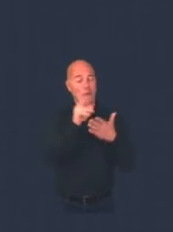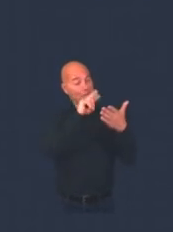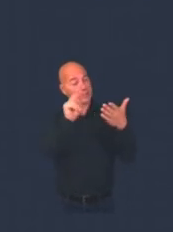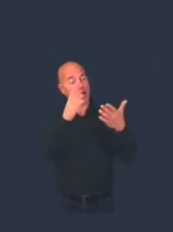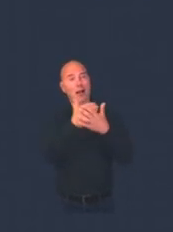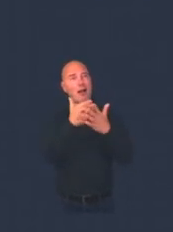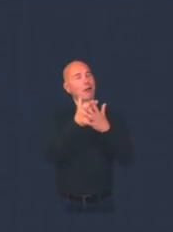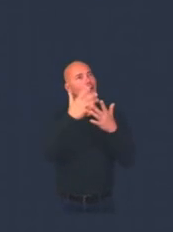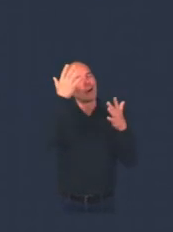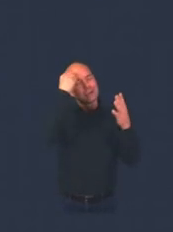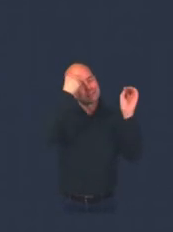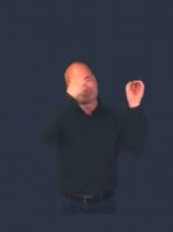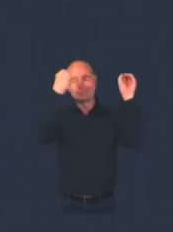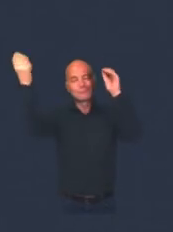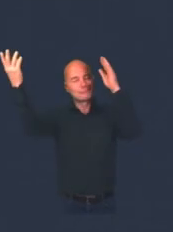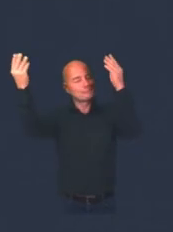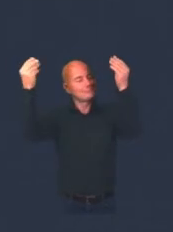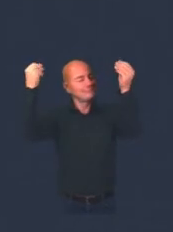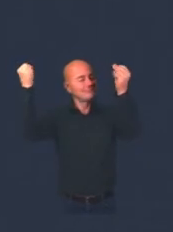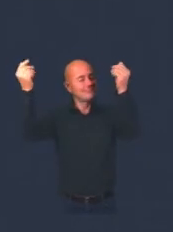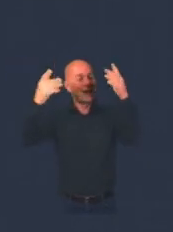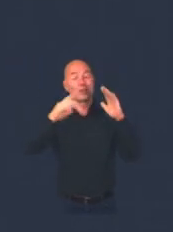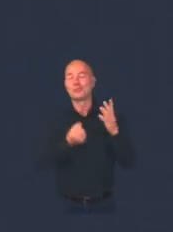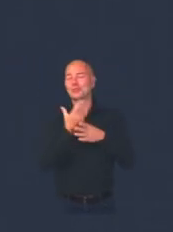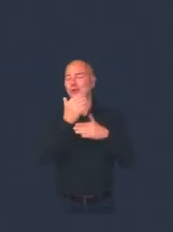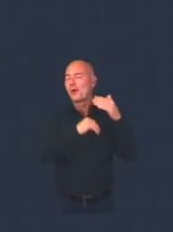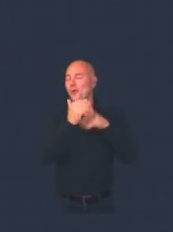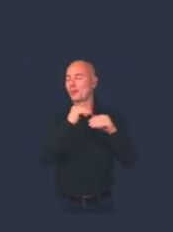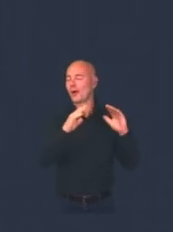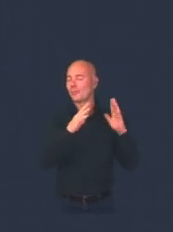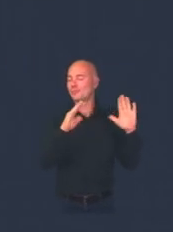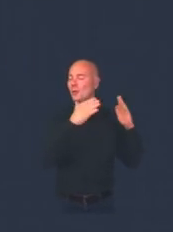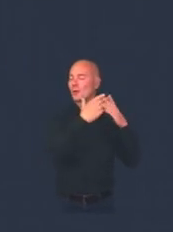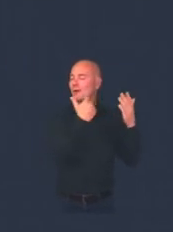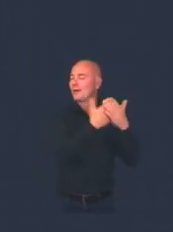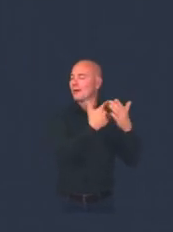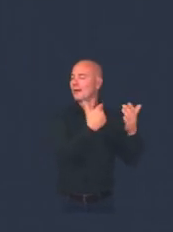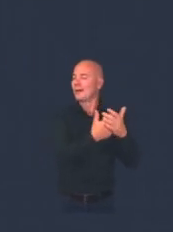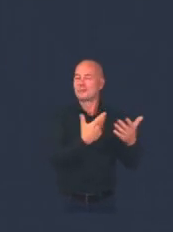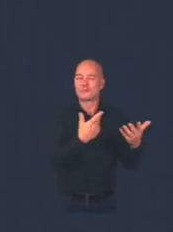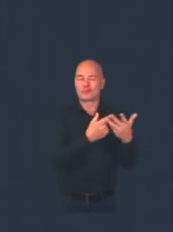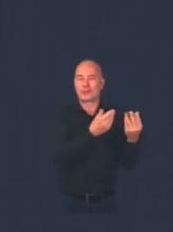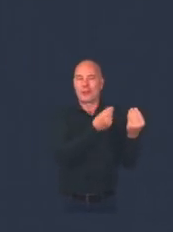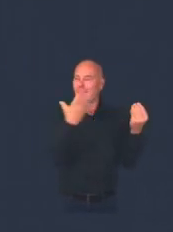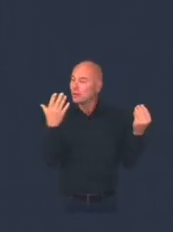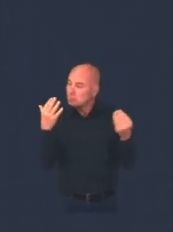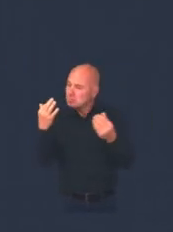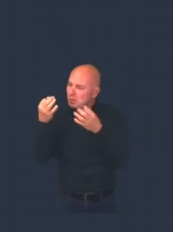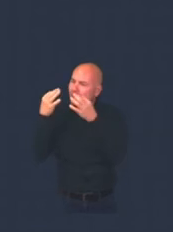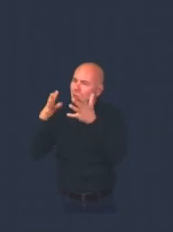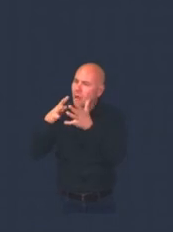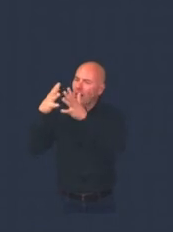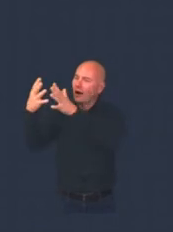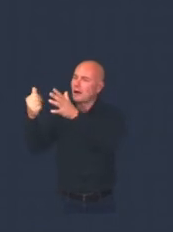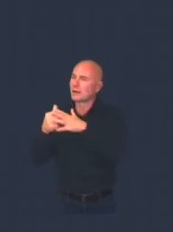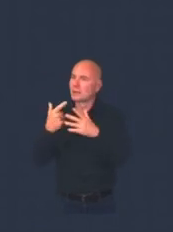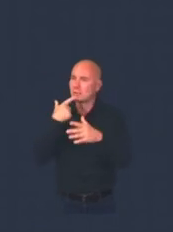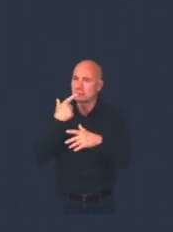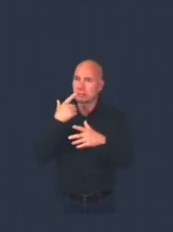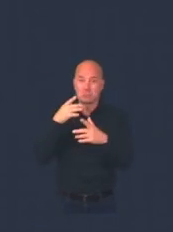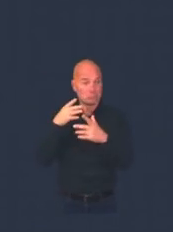dit que ce nouveau plan montagne va répondre à l'enjeu du réchauffement climatique qui est, comme dit en première page du rapport, 2 fois plus rapide